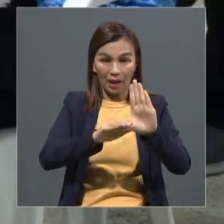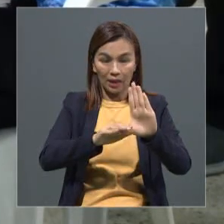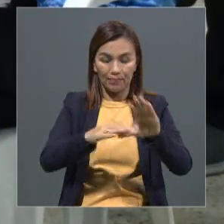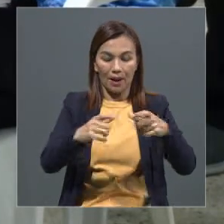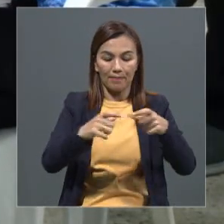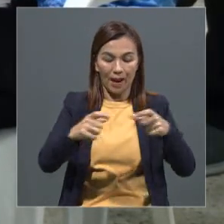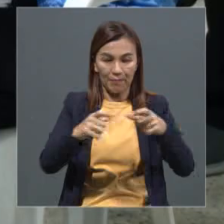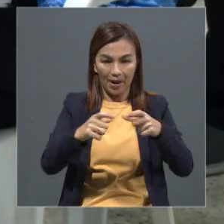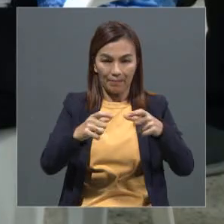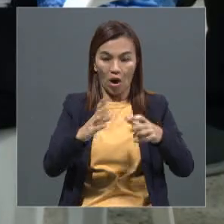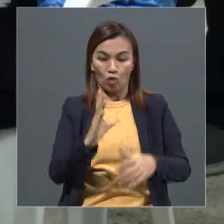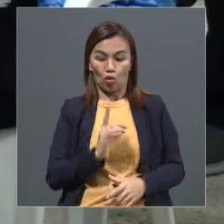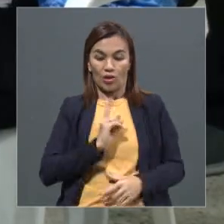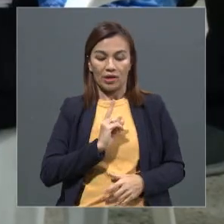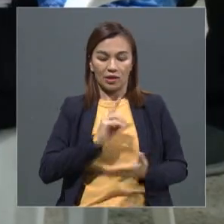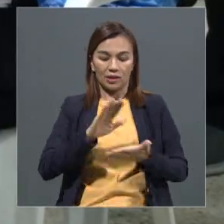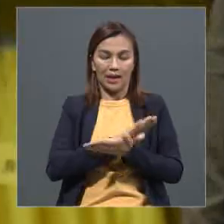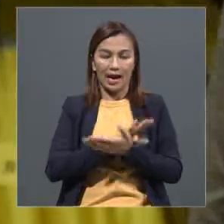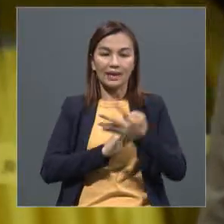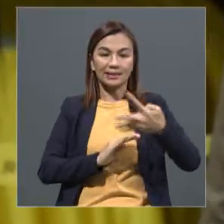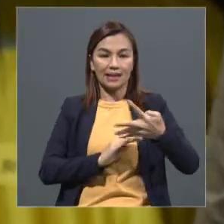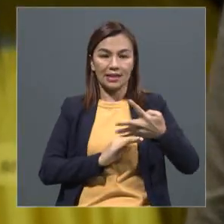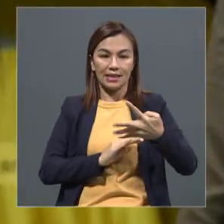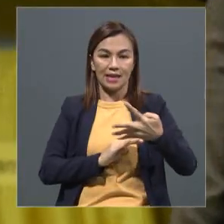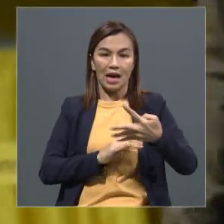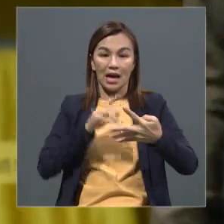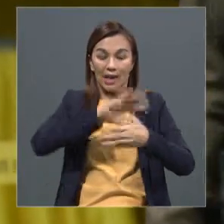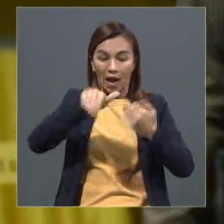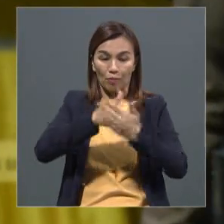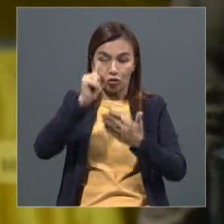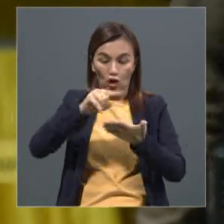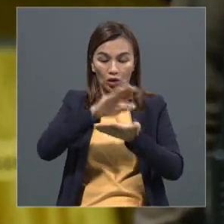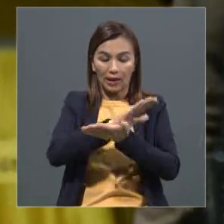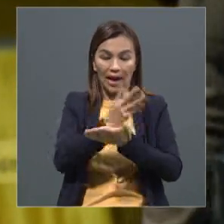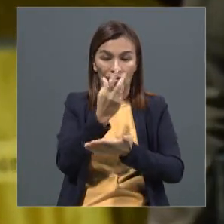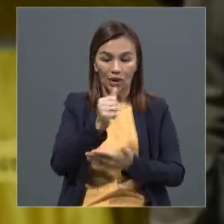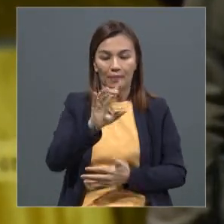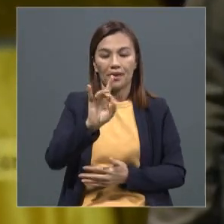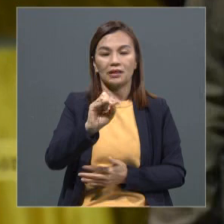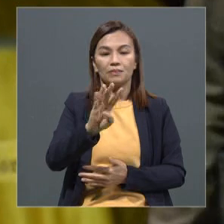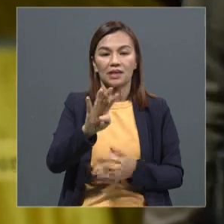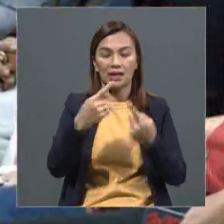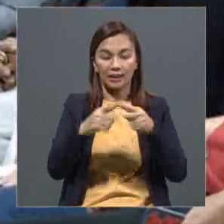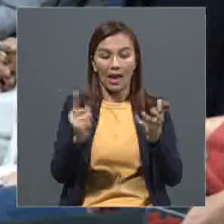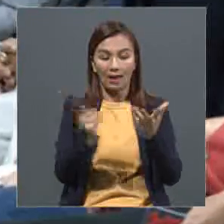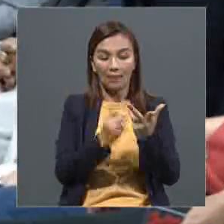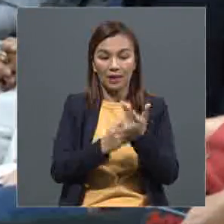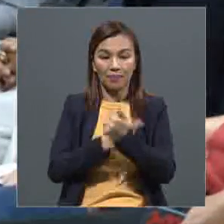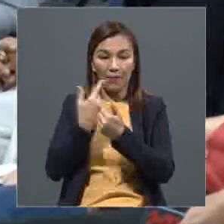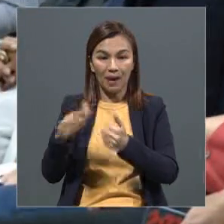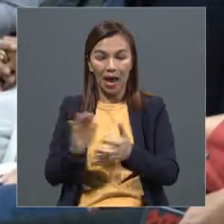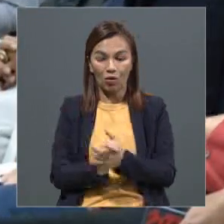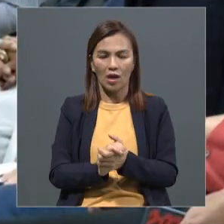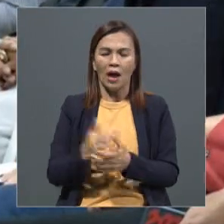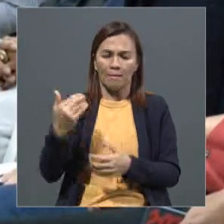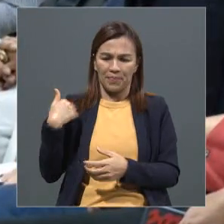คะแนนคนละ 4ใบคูณเข้าไปก็จะต้องเป็น 84ใบใช่มฮะแต่ปรากฏว่าวันนั้นเนี่ยพอนับออกมามันมีบัตรดี 80